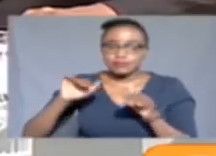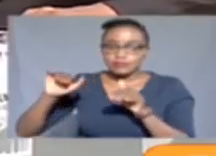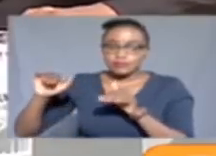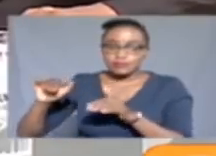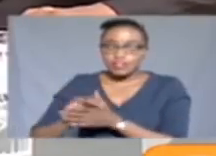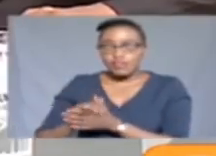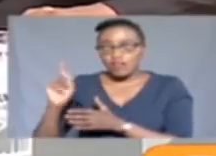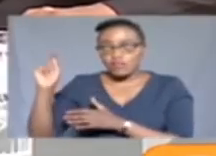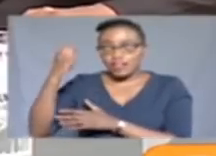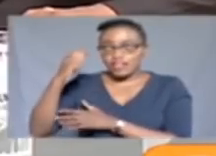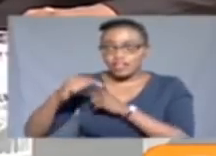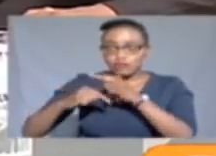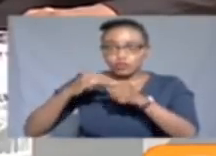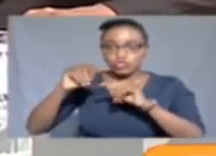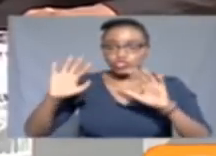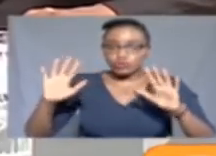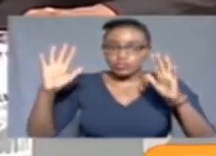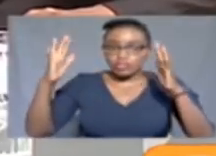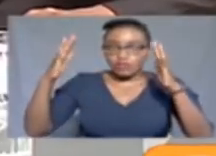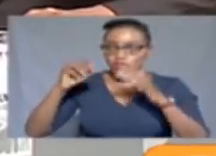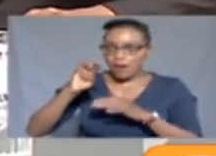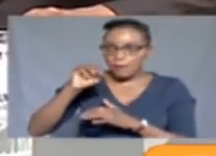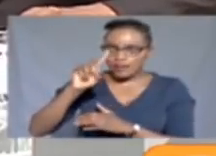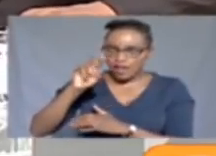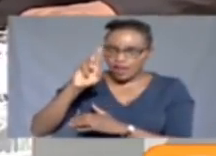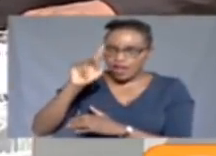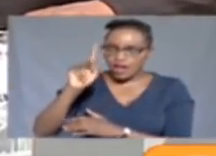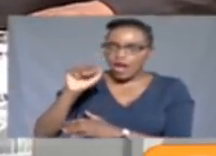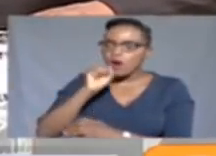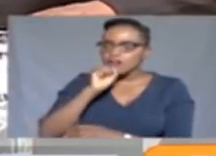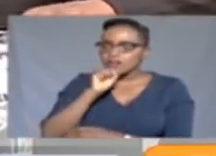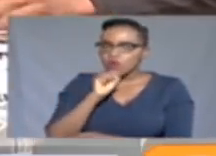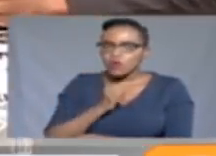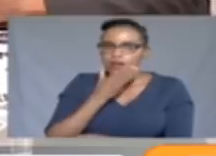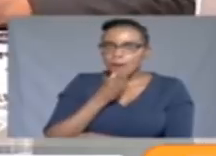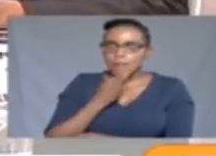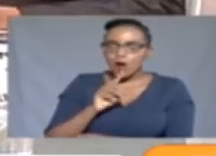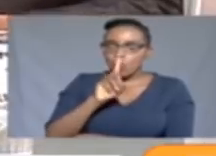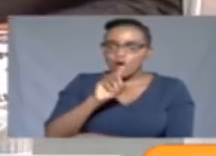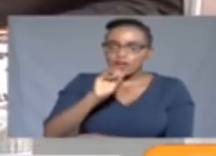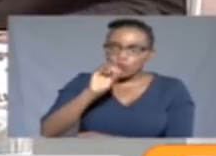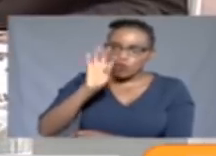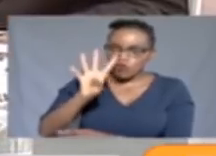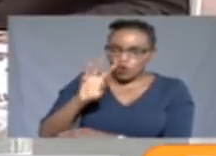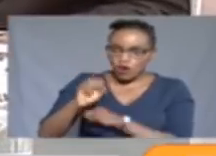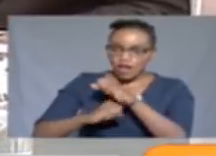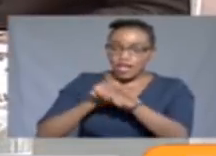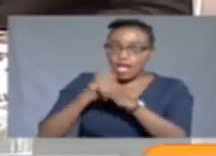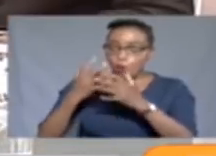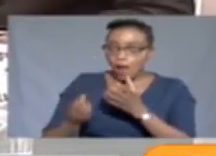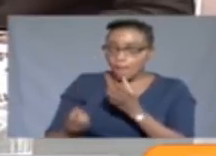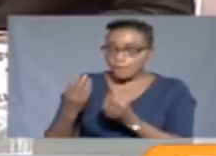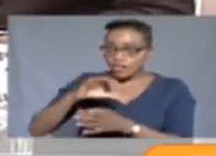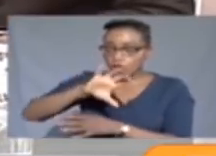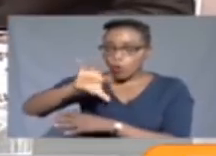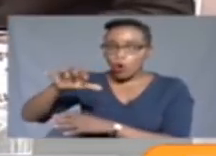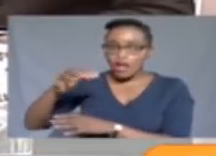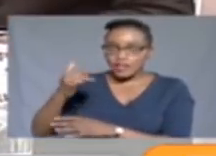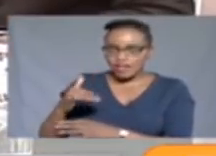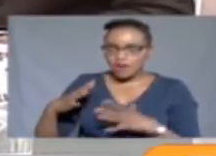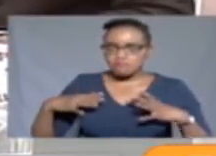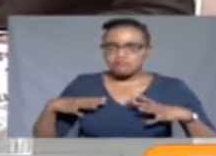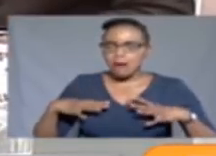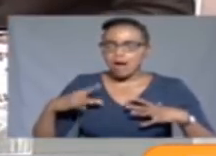Na huku Wakenya wakiadhimisha sikukuu ya Madaraka, mzee mmoja mwenye umri wa miaka 104 katika kaunti ya Baringo anajivunia